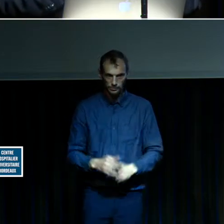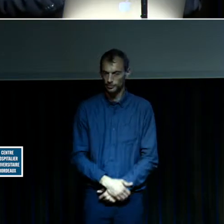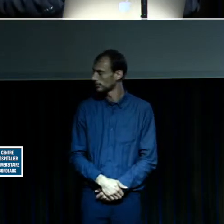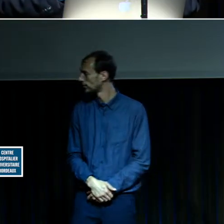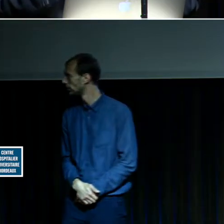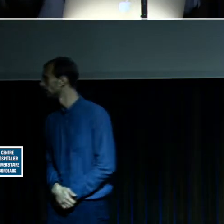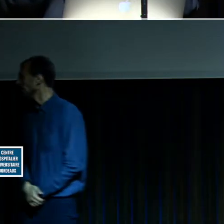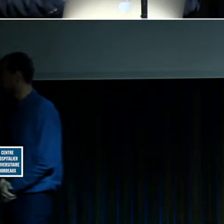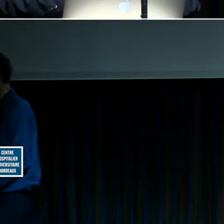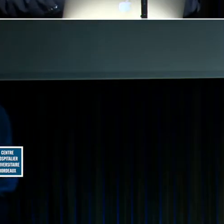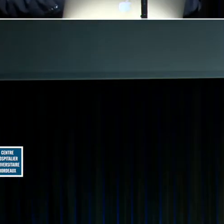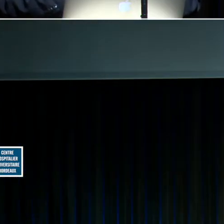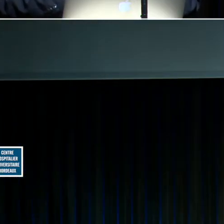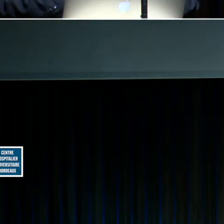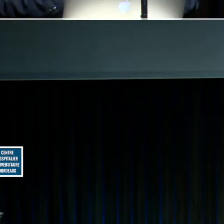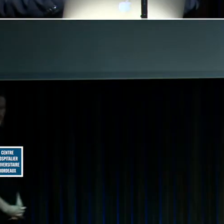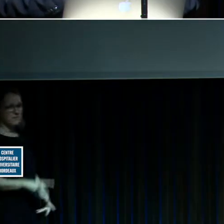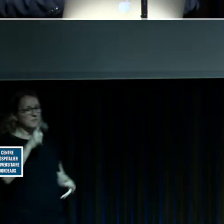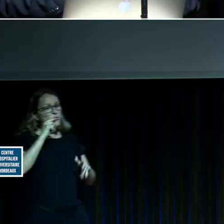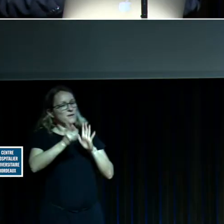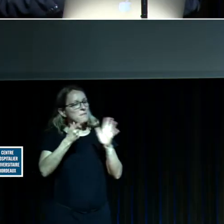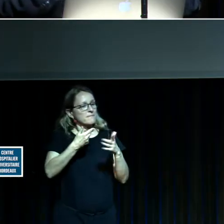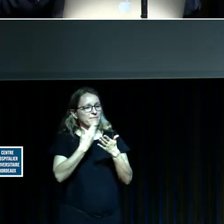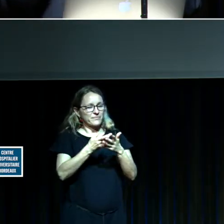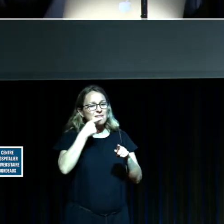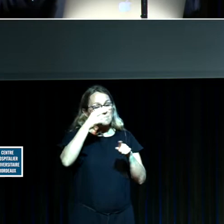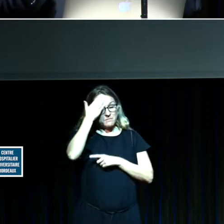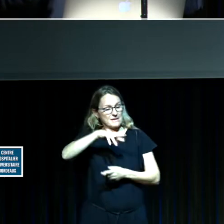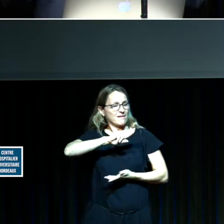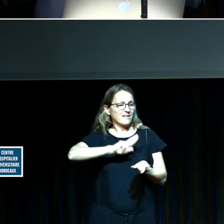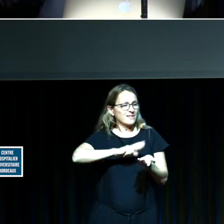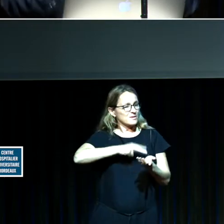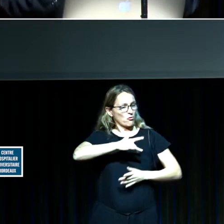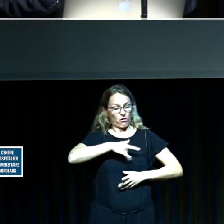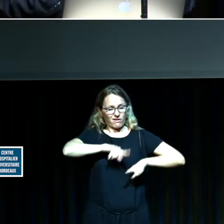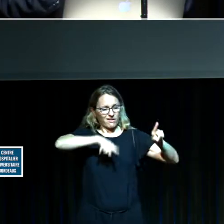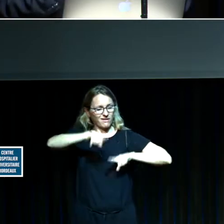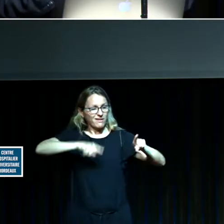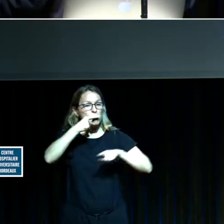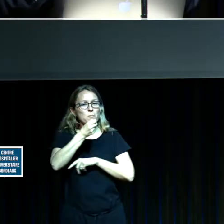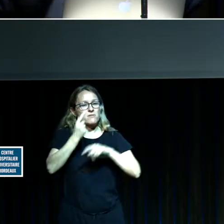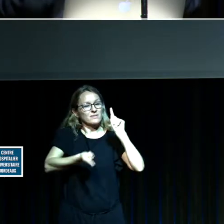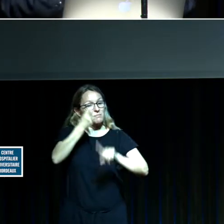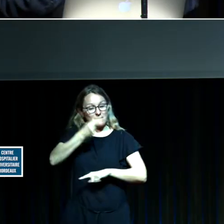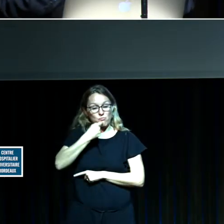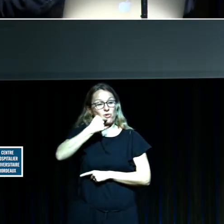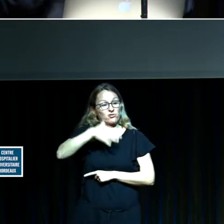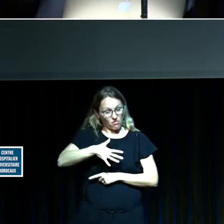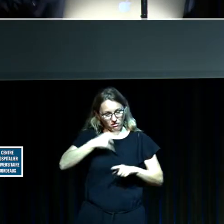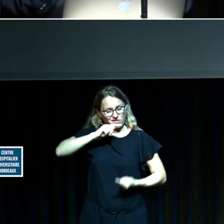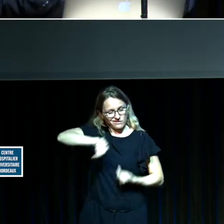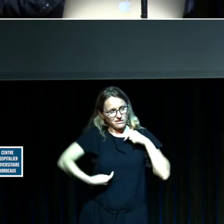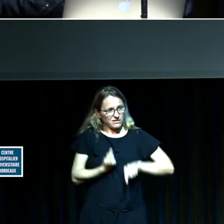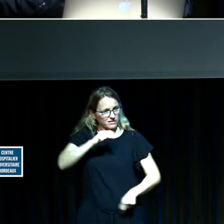le cœur est irrégulier, s'il y a une arythmie cardiaque, on va donner à la personne des médicaments, des anticoagulants, pas pour mettre le cœur,